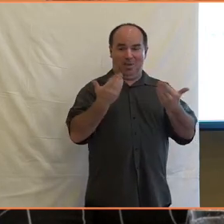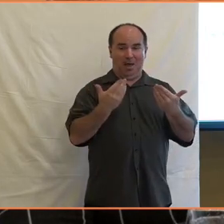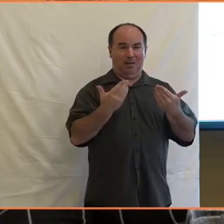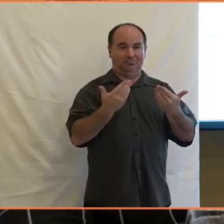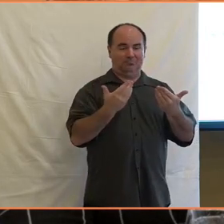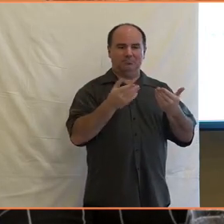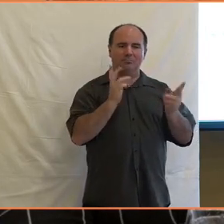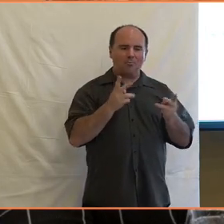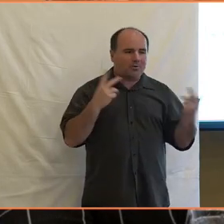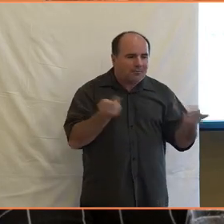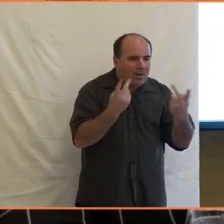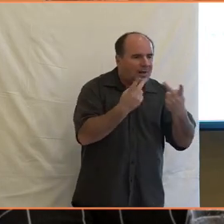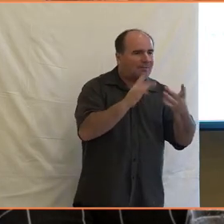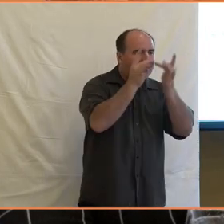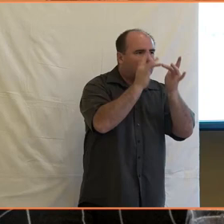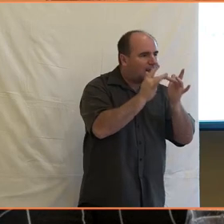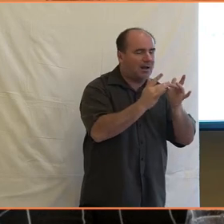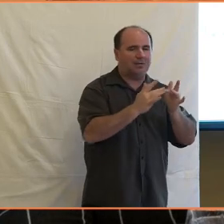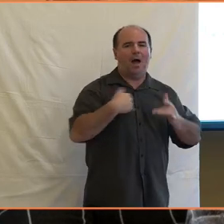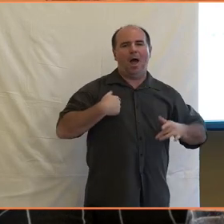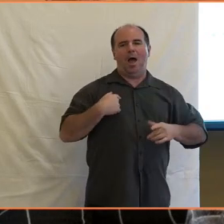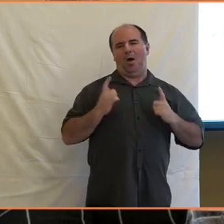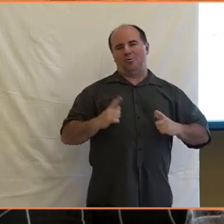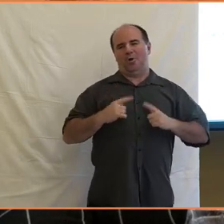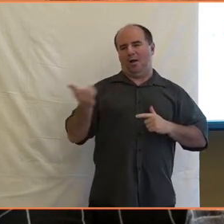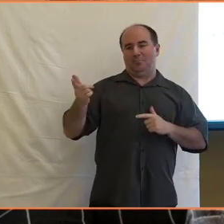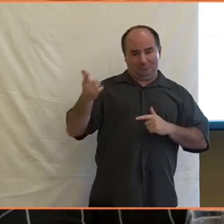mít poměrně pokročilou a ty zjištění